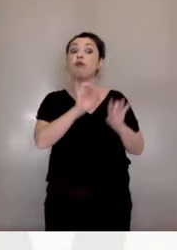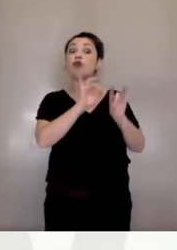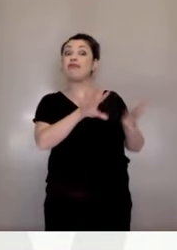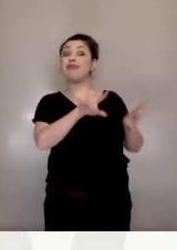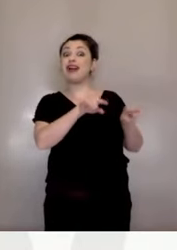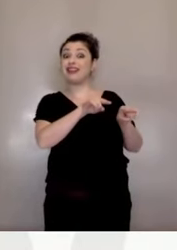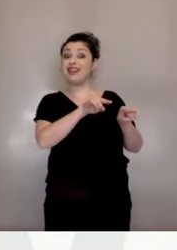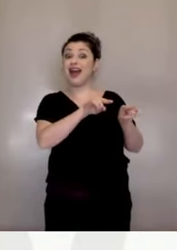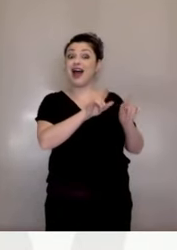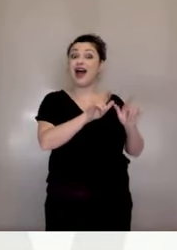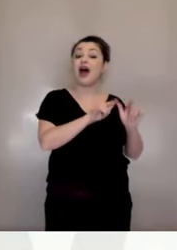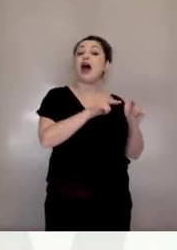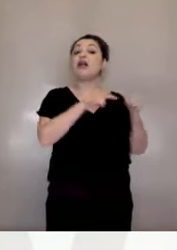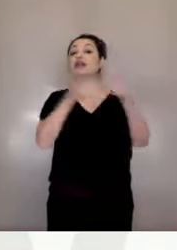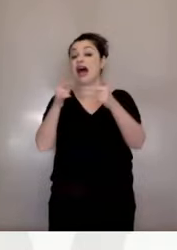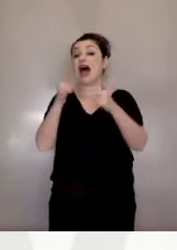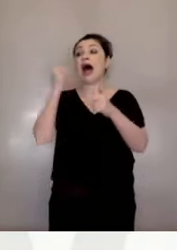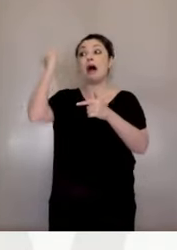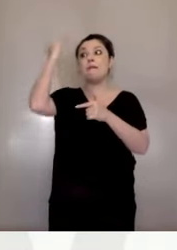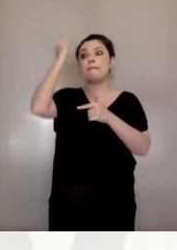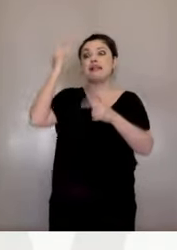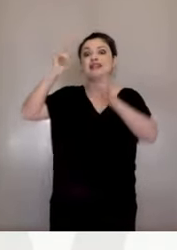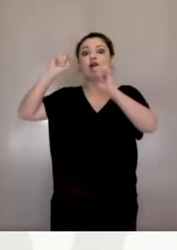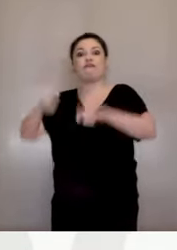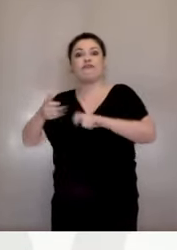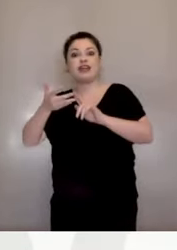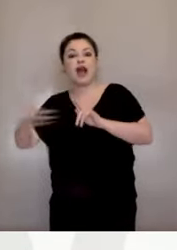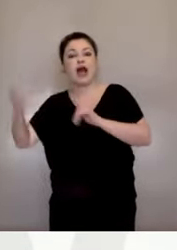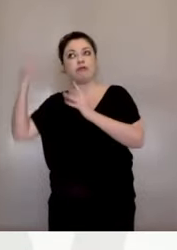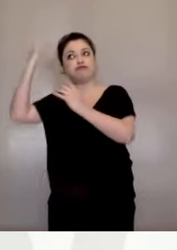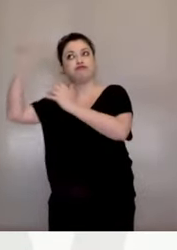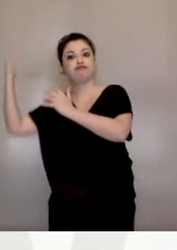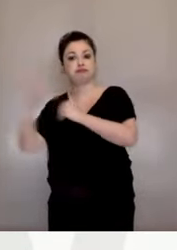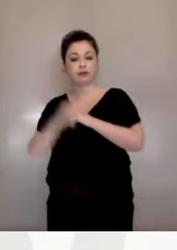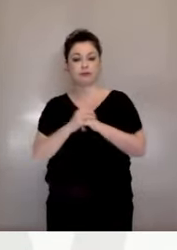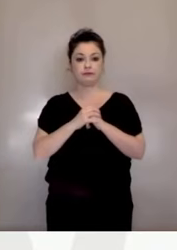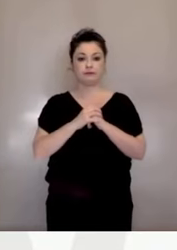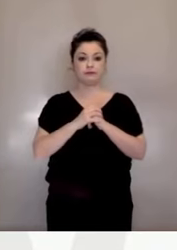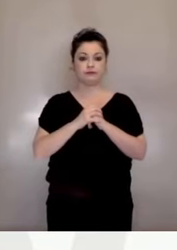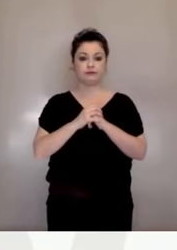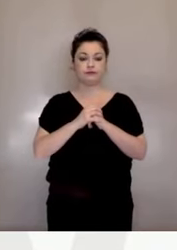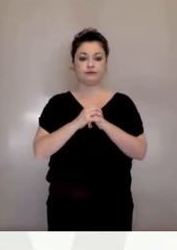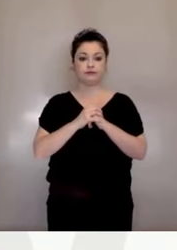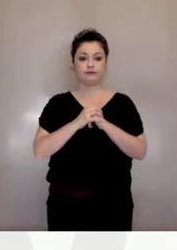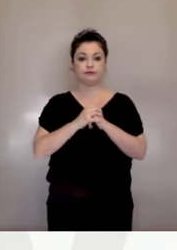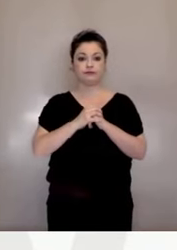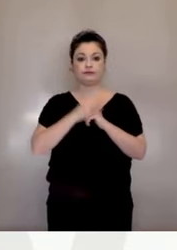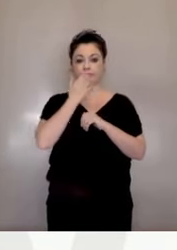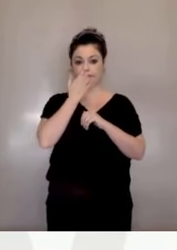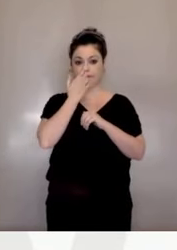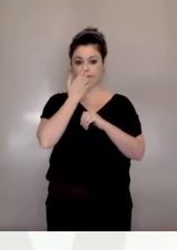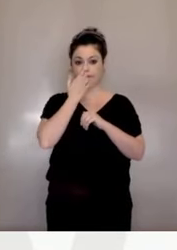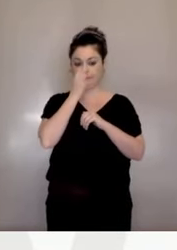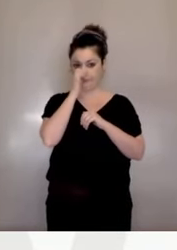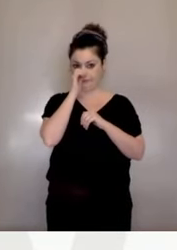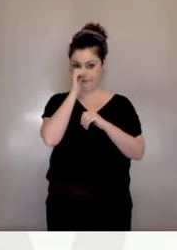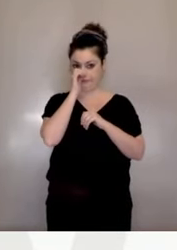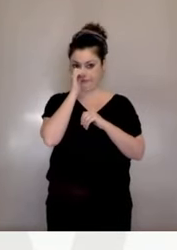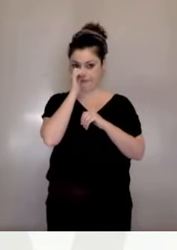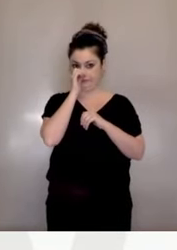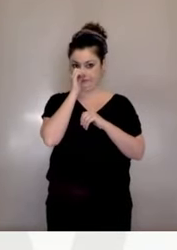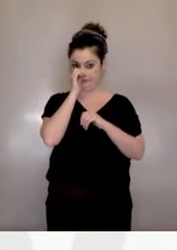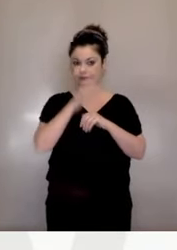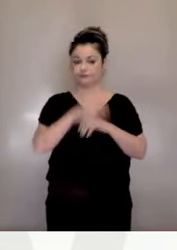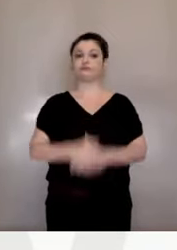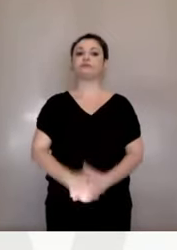spazio del libero pensare. Il senso è che l'esperienza della libertà non può che essere singolare e en